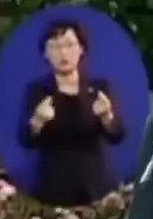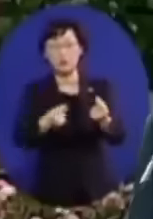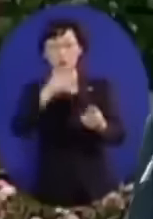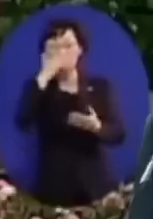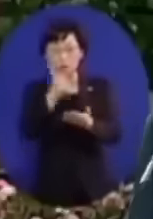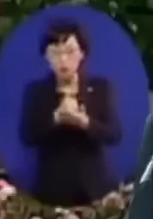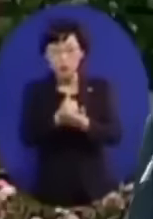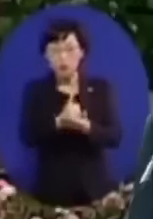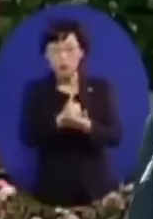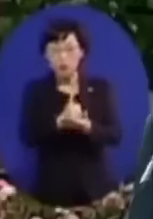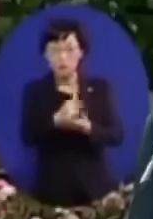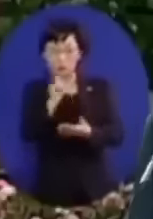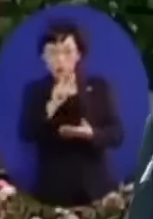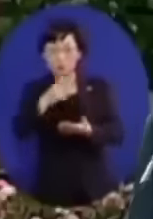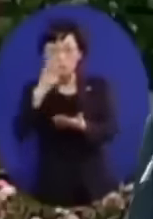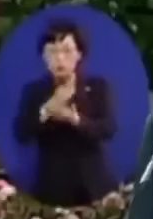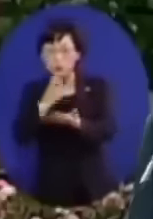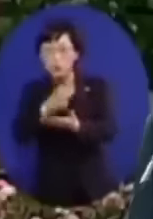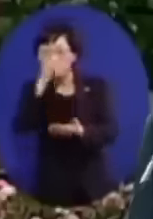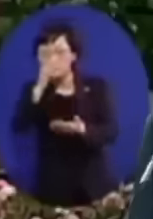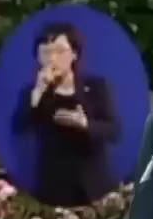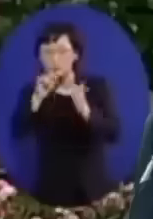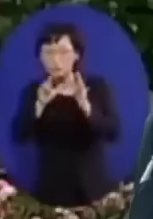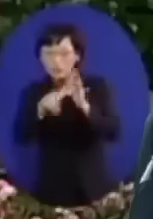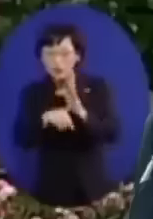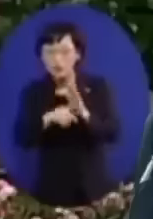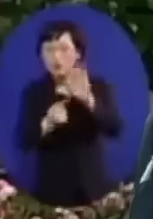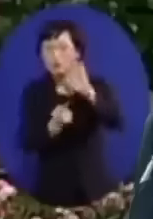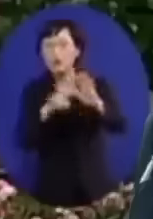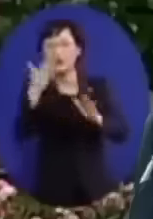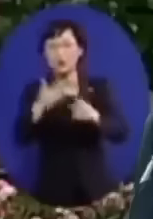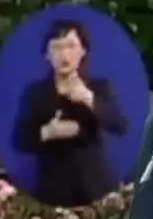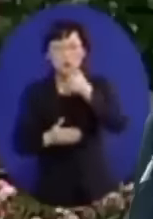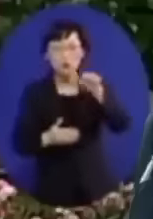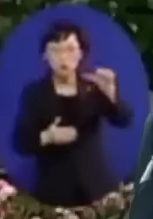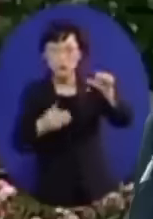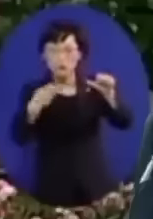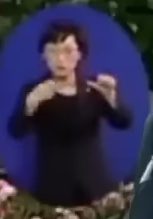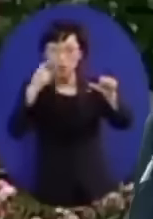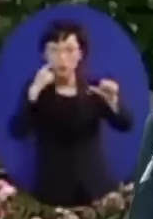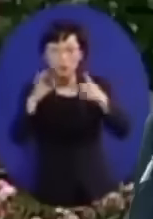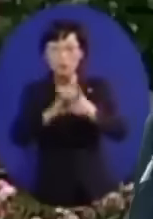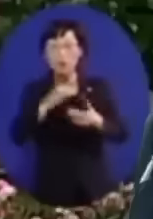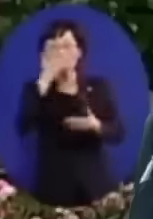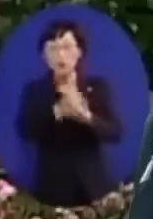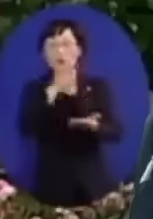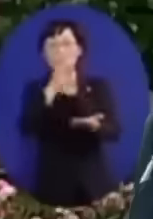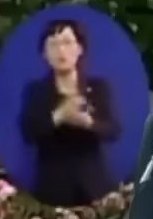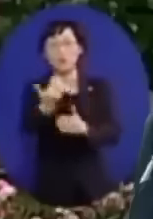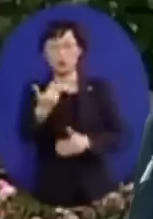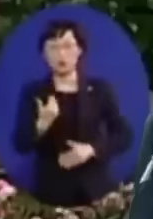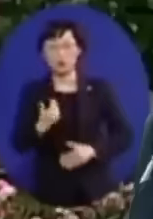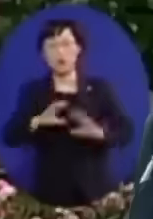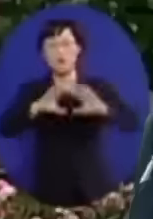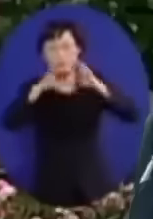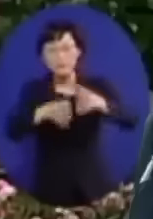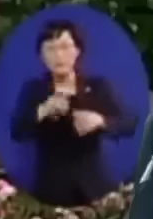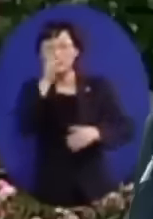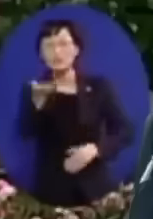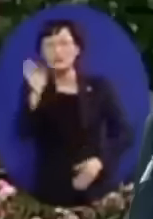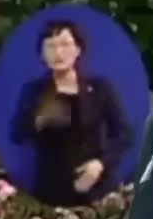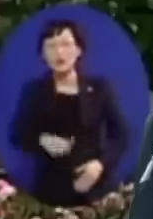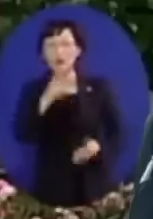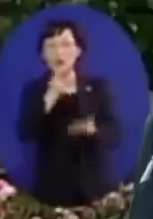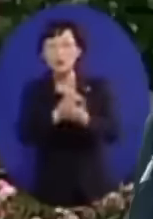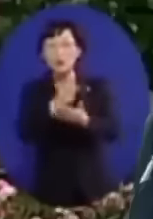율법이 있어야 나타나는 것입니다. 로마서 5장 13절에 죄가 율법이 있기 전에는 세상에 있었으나 율법이